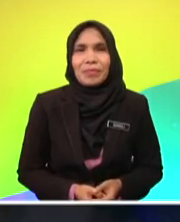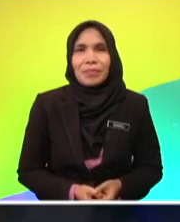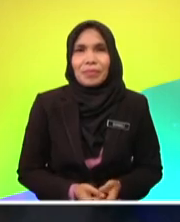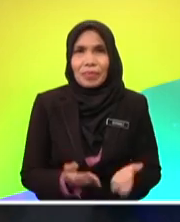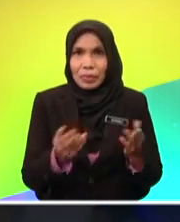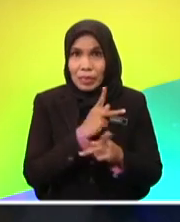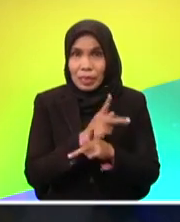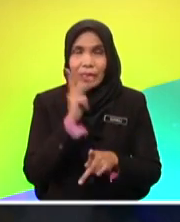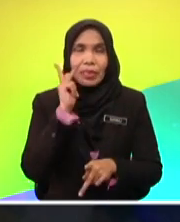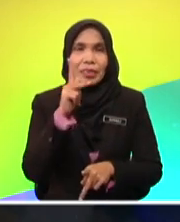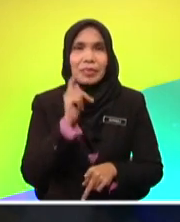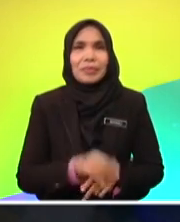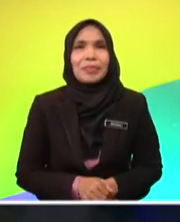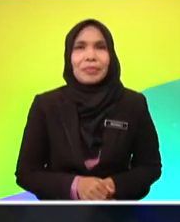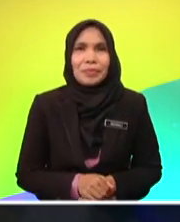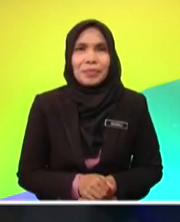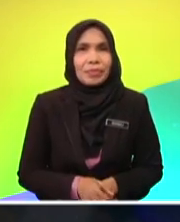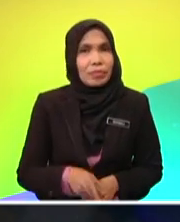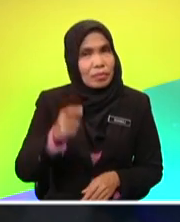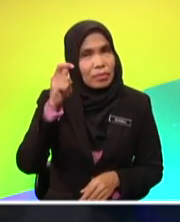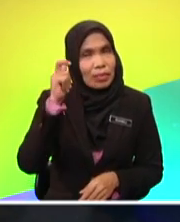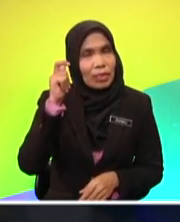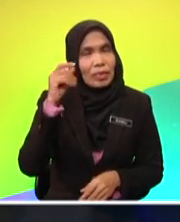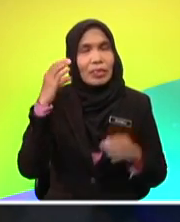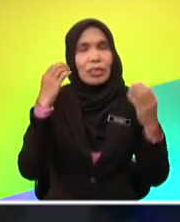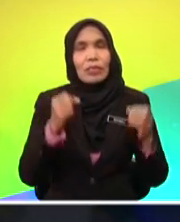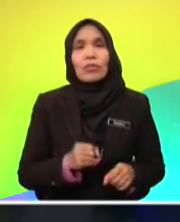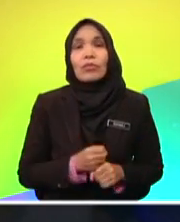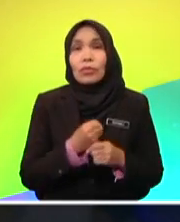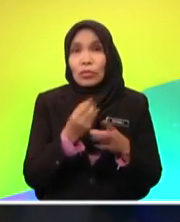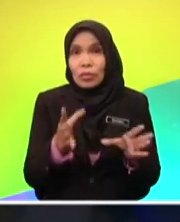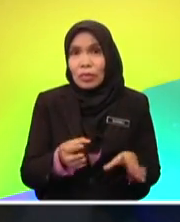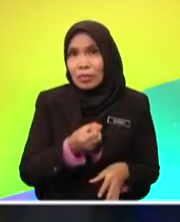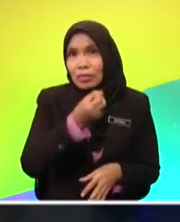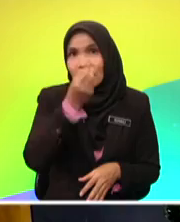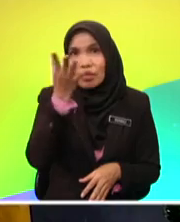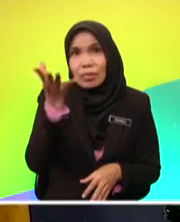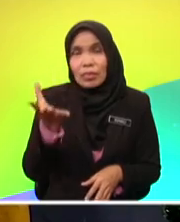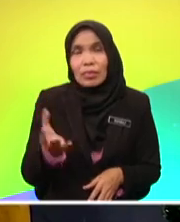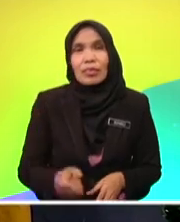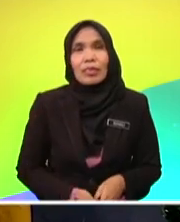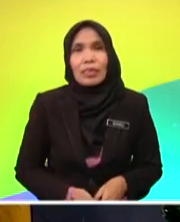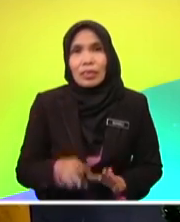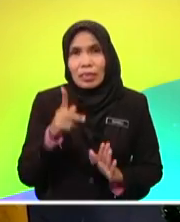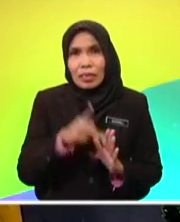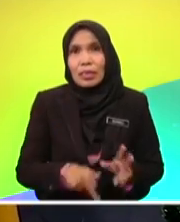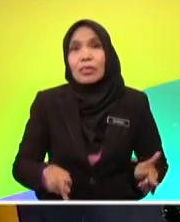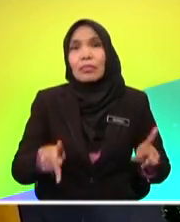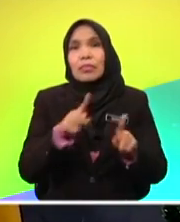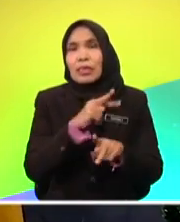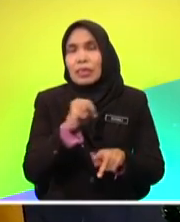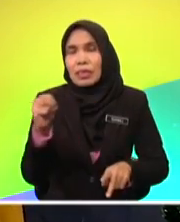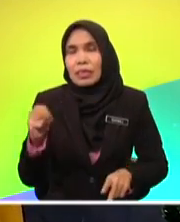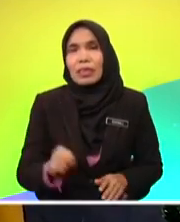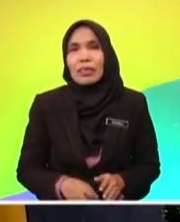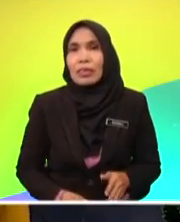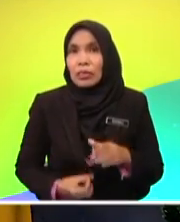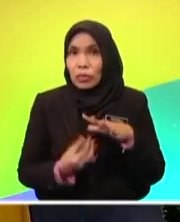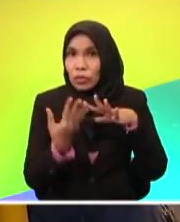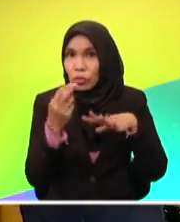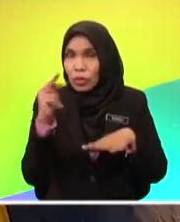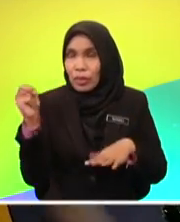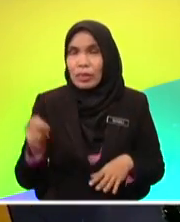Kak Rina. Okey, tadi cikgu dah terangkan berkaitan dengan kepentingan tumbuhan sebagai sumber makanan. Betul.